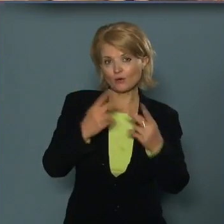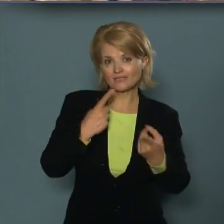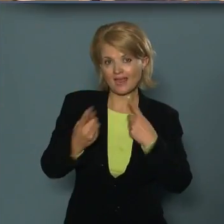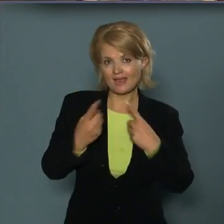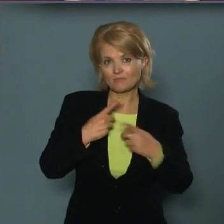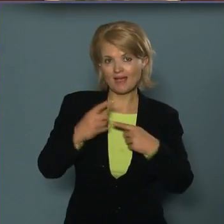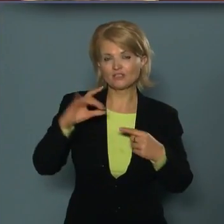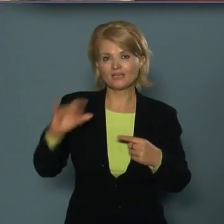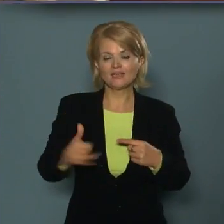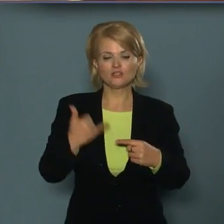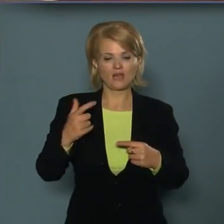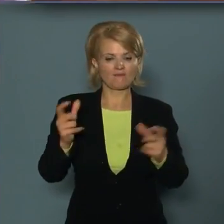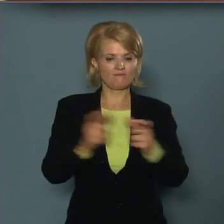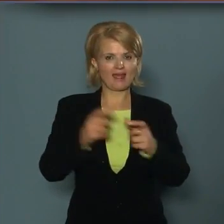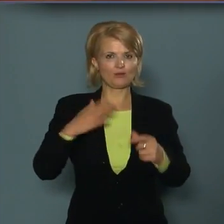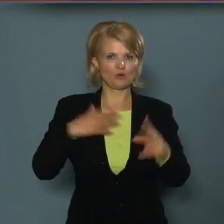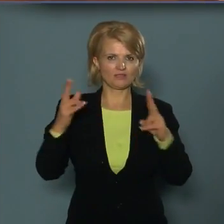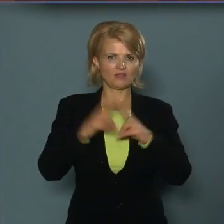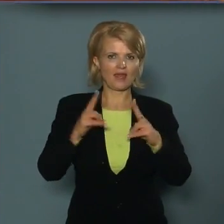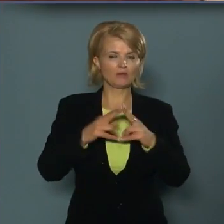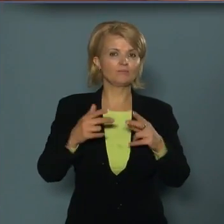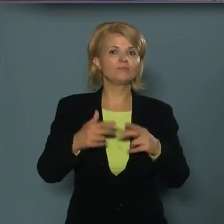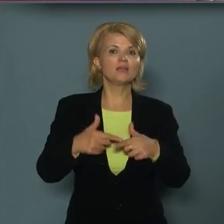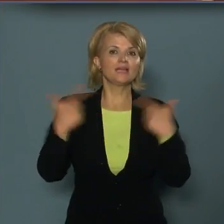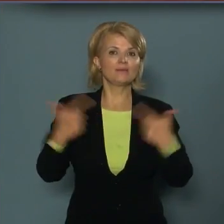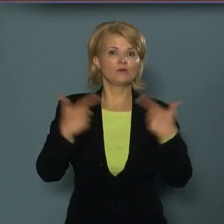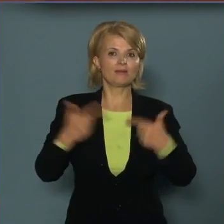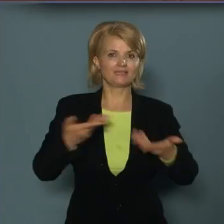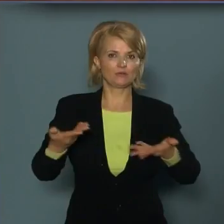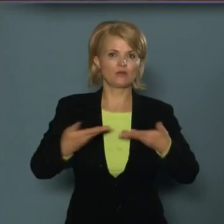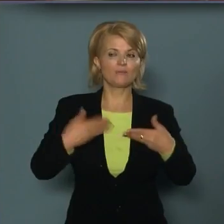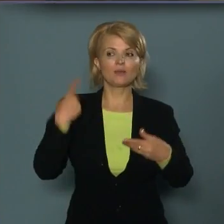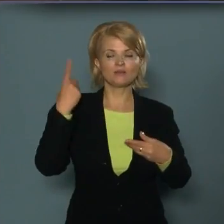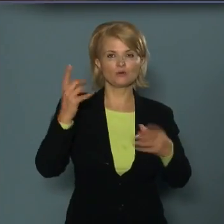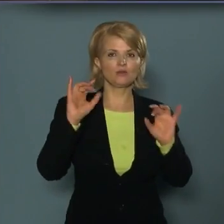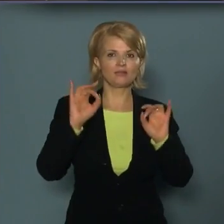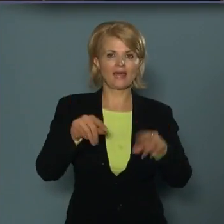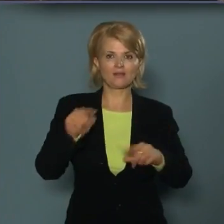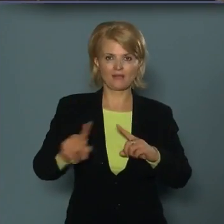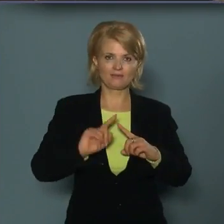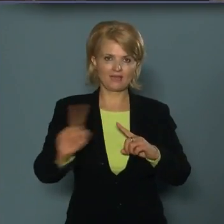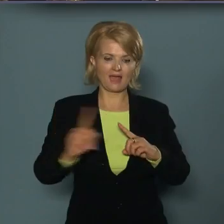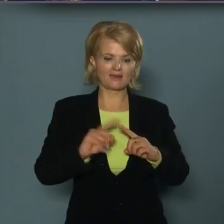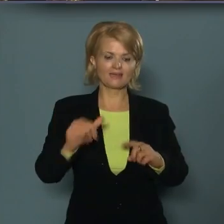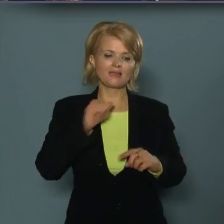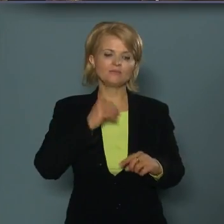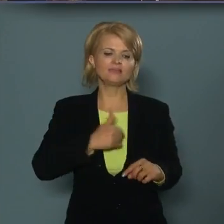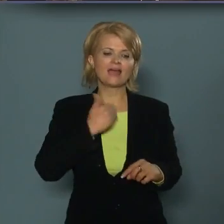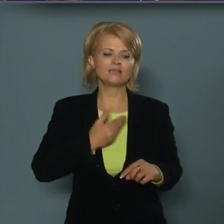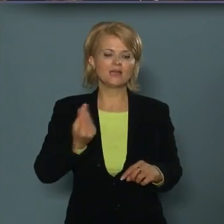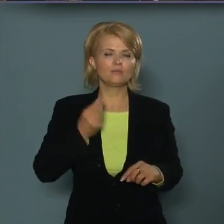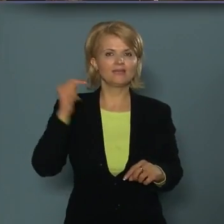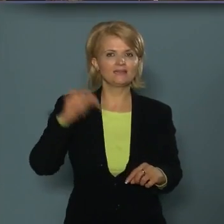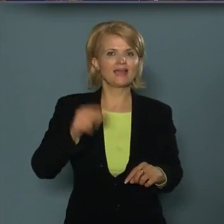egy kicsit azért is, hogy velünk találkozzanak. Azt az információt kaptam, hogy az ön lánya ide jár ebbe a gimnáziumba. Miért éppen